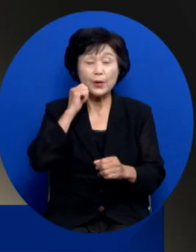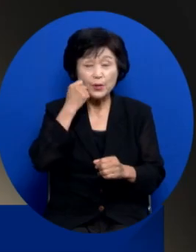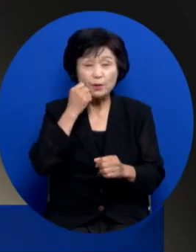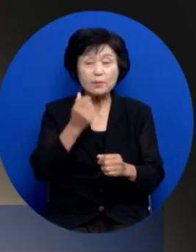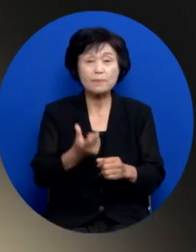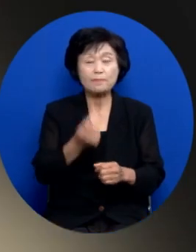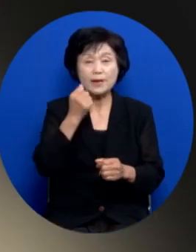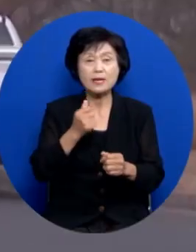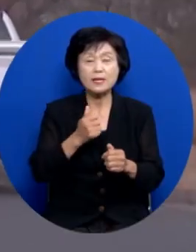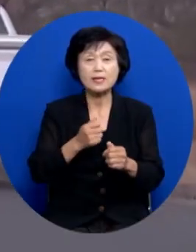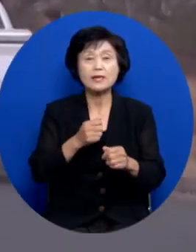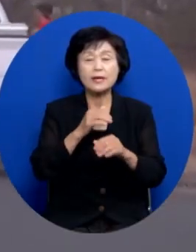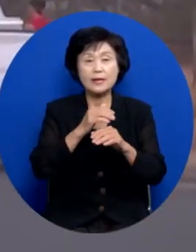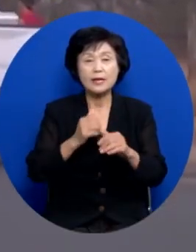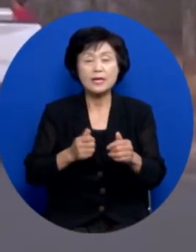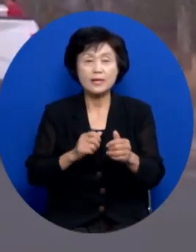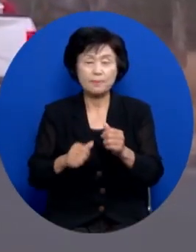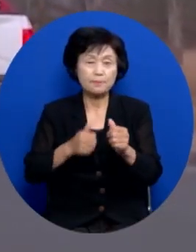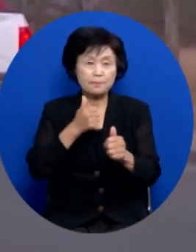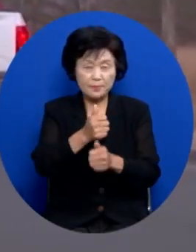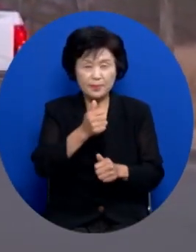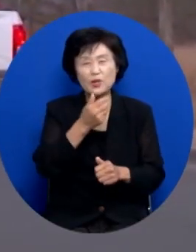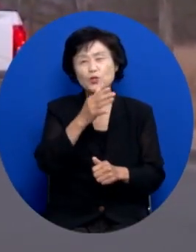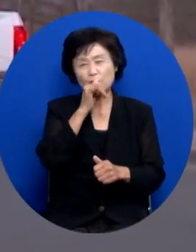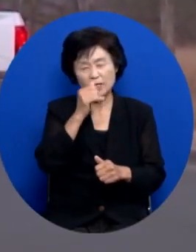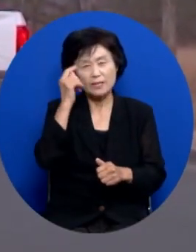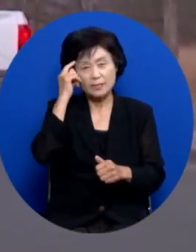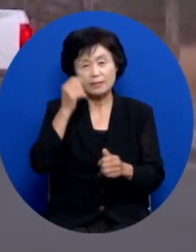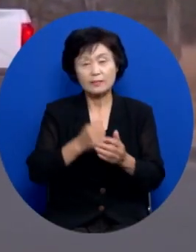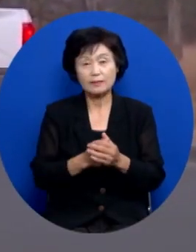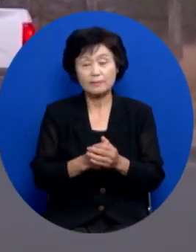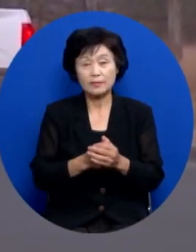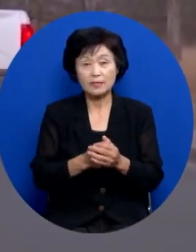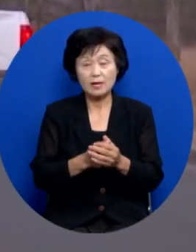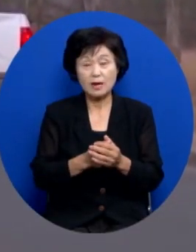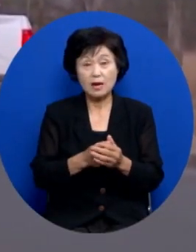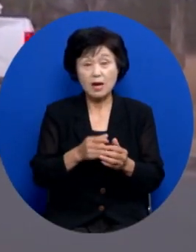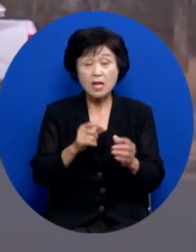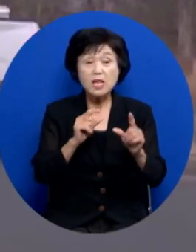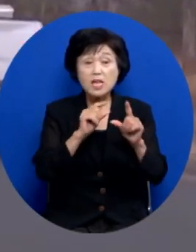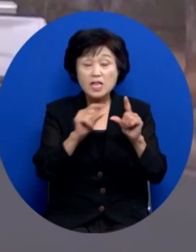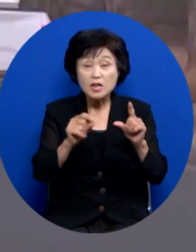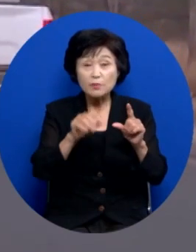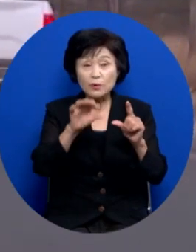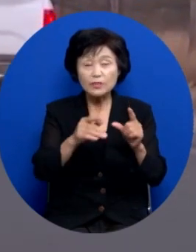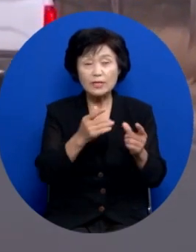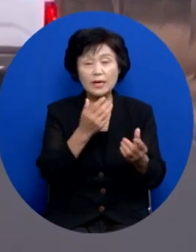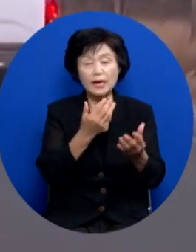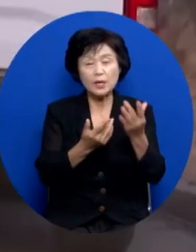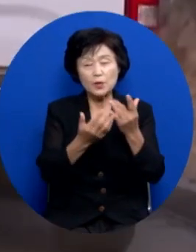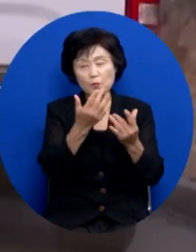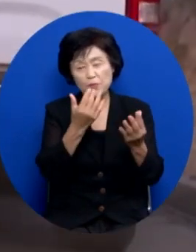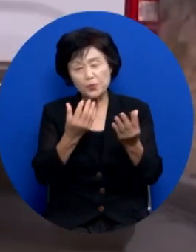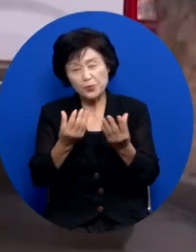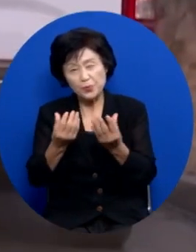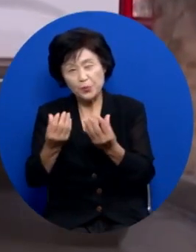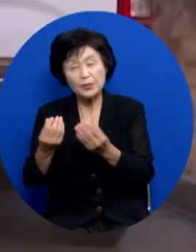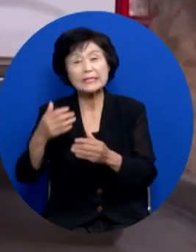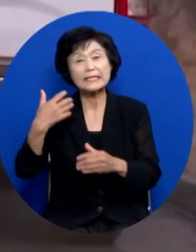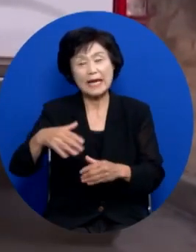않을까 이렇게 생각해요. 현재 일부 지역의 산불이 꺼지지 않아 통행이 제한적으로 허가된 마우이